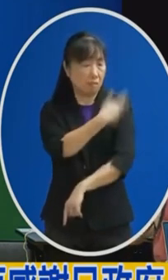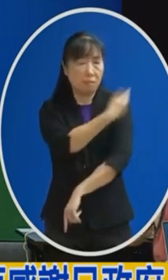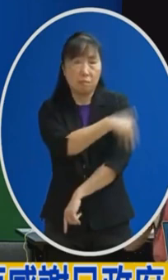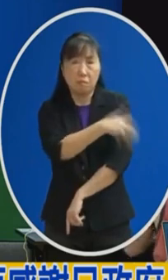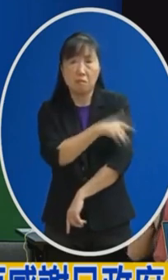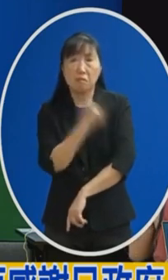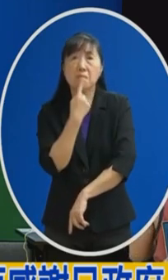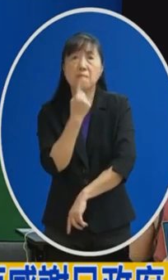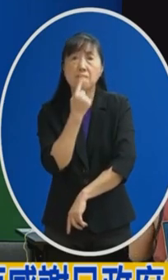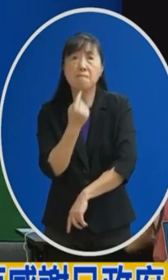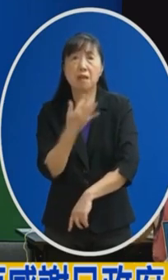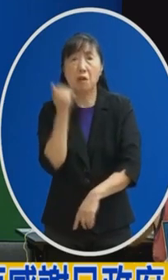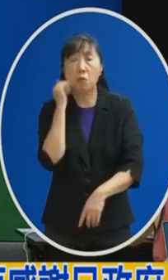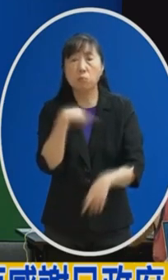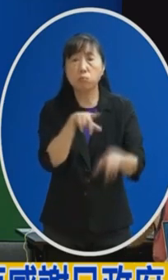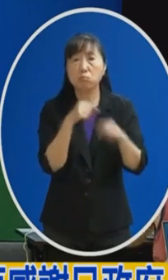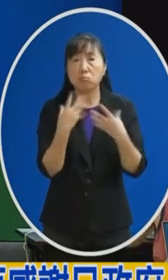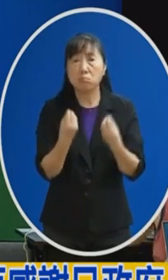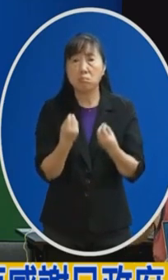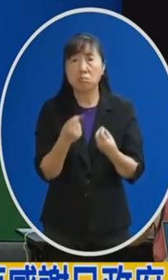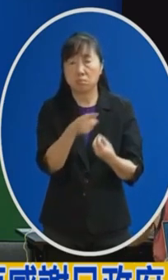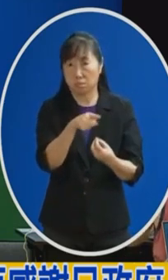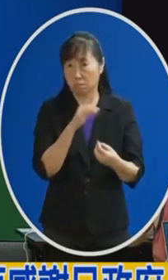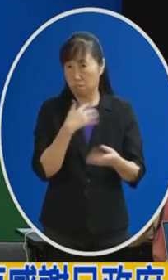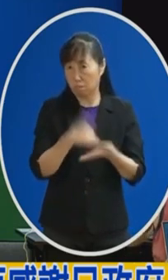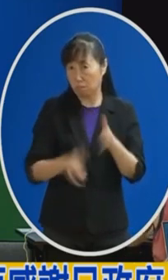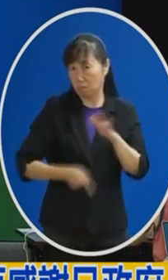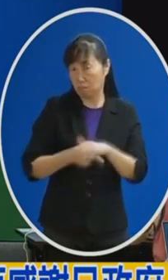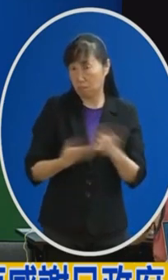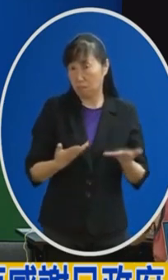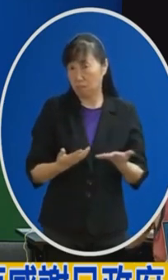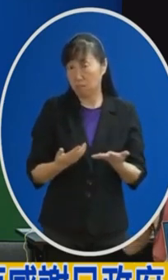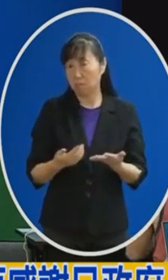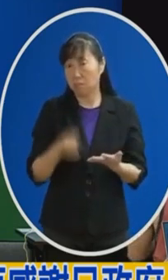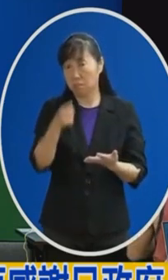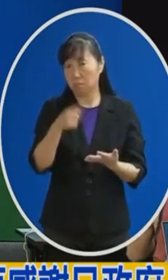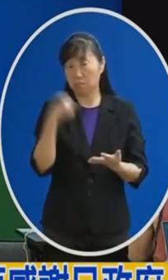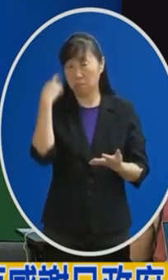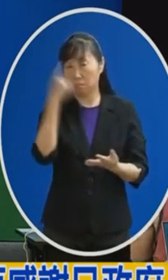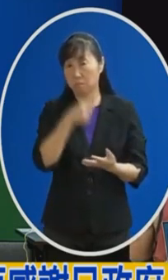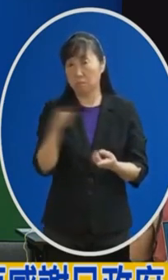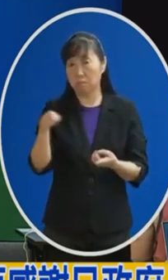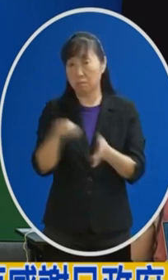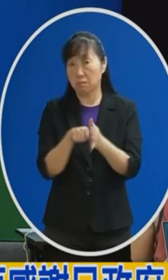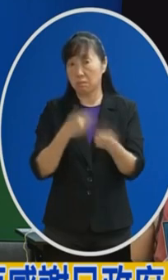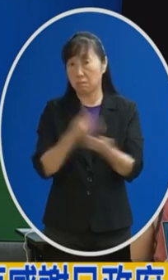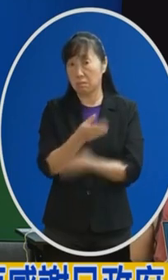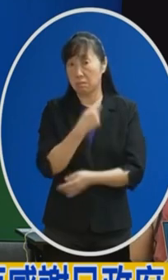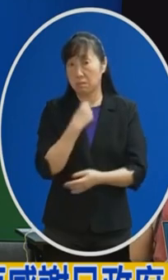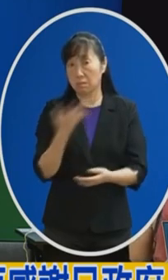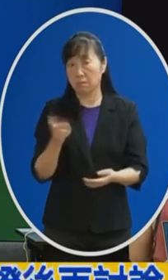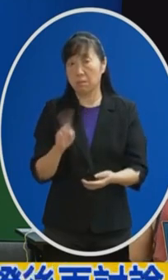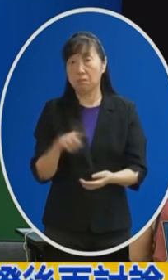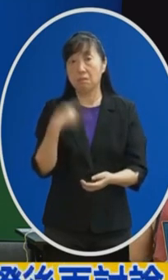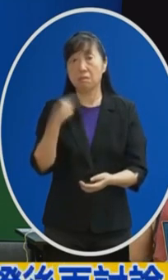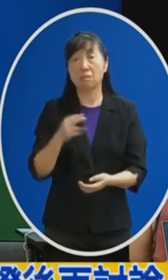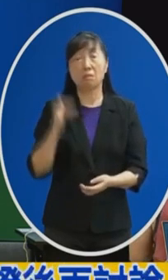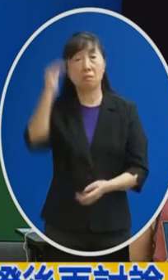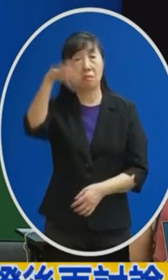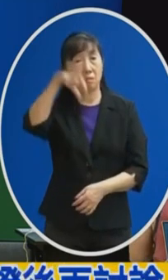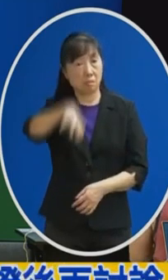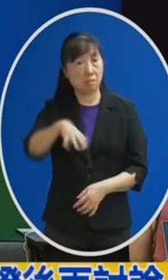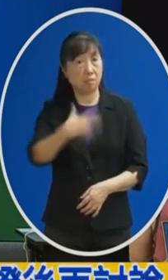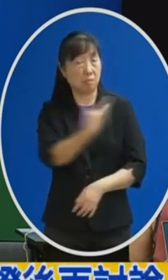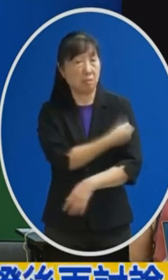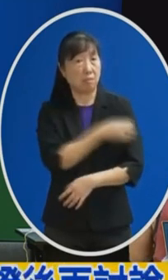单去做的话，他这样子算是违反，会赔偿，指挥中心会对他做赔偿吗？那另外一个问题就是高端疫苗现在的 EUA 结